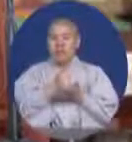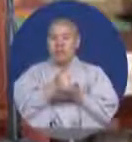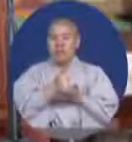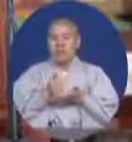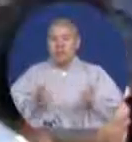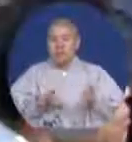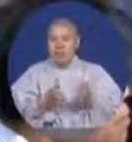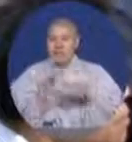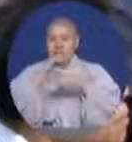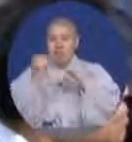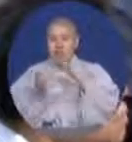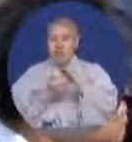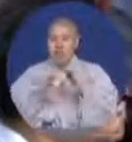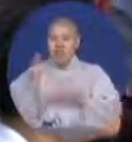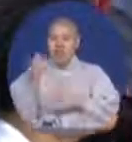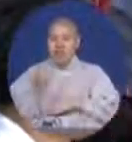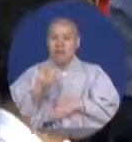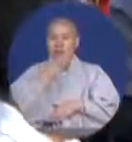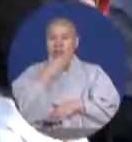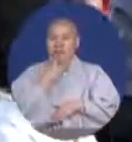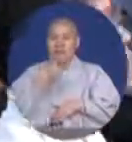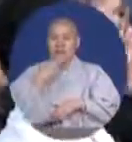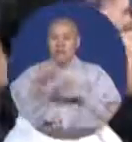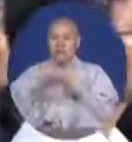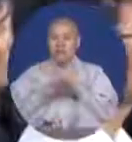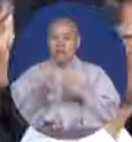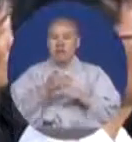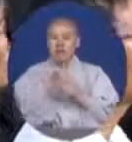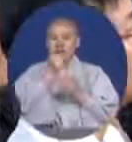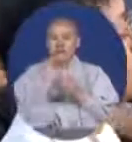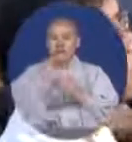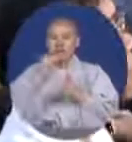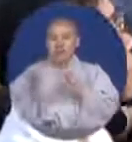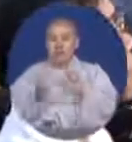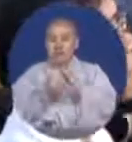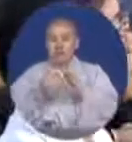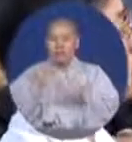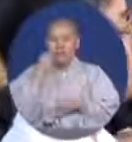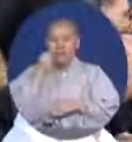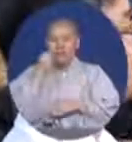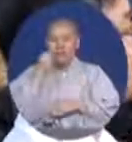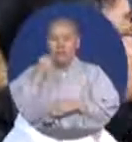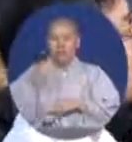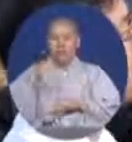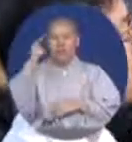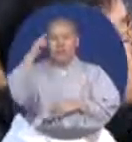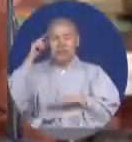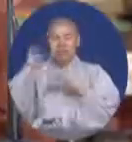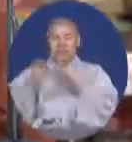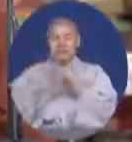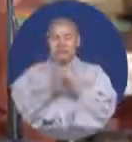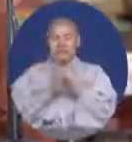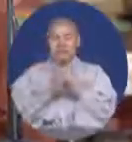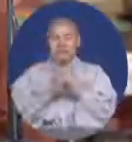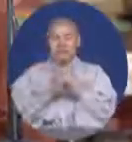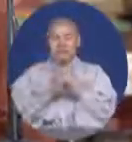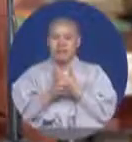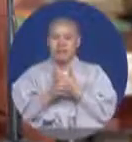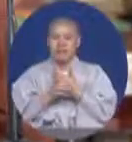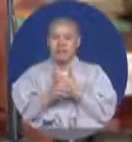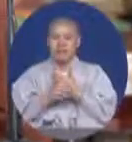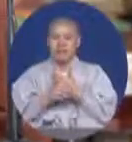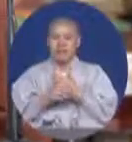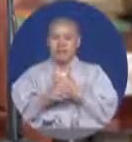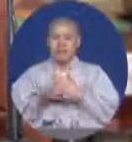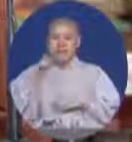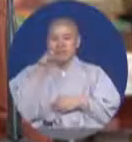법문이에요. 복이 없으면 성불 못해요. 왜 그러냐? 장애가